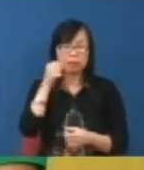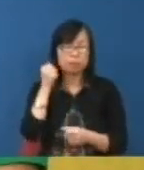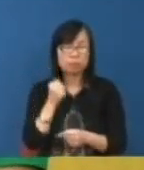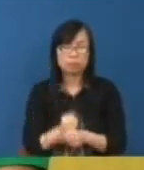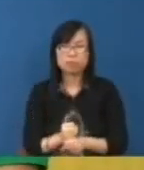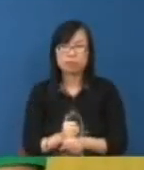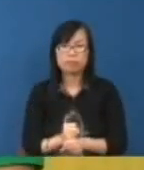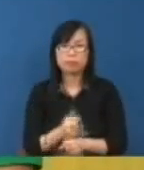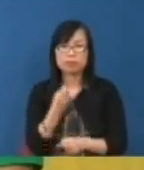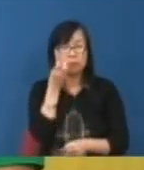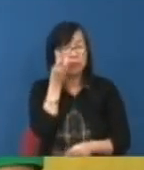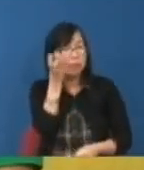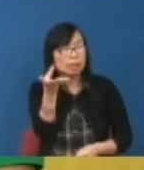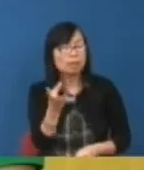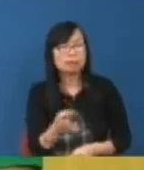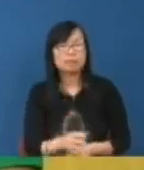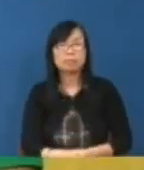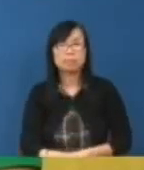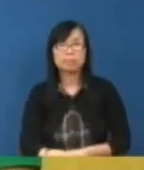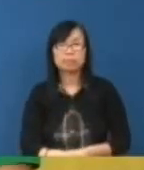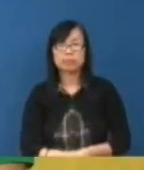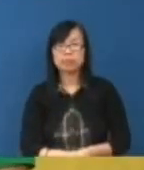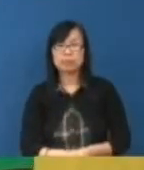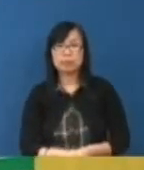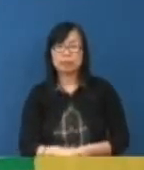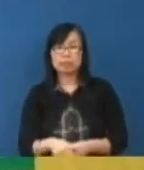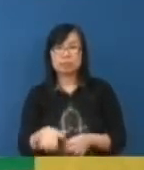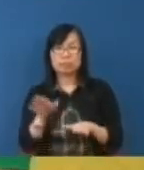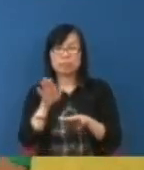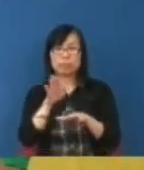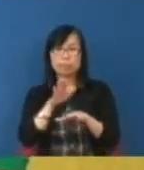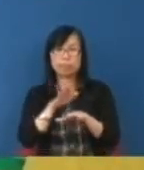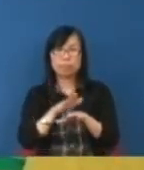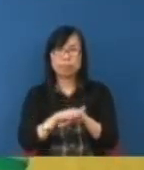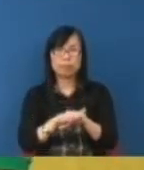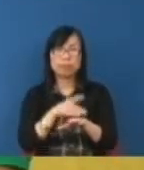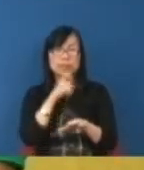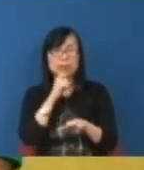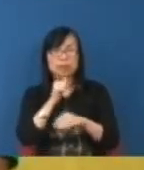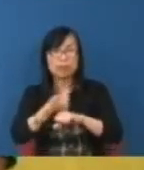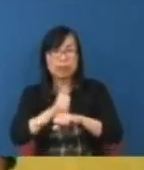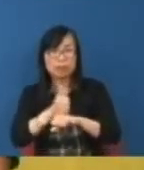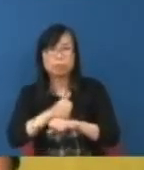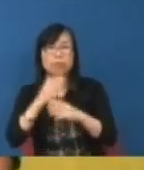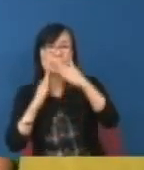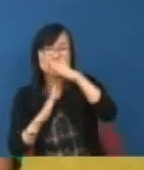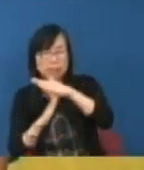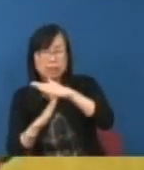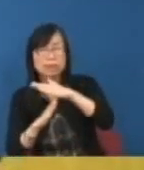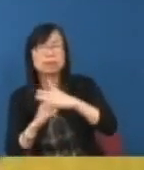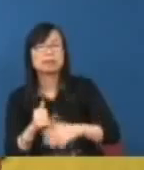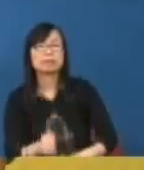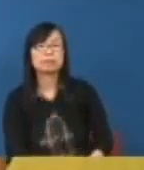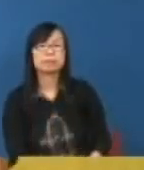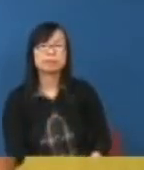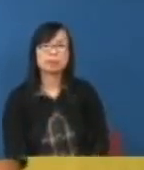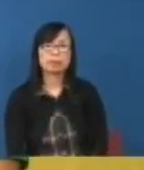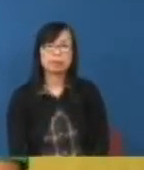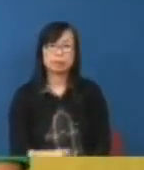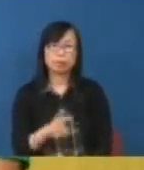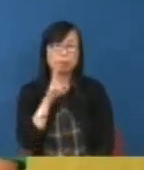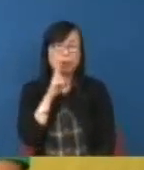這種社會歧視的情況呢，是能夠將它是能夠有機會有一個停止或者是終止的一天。否則